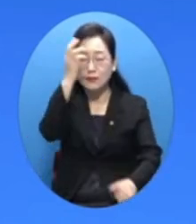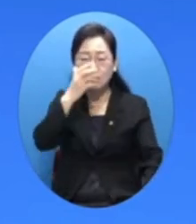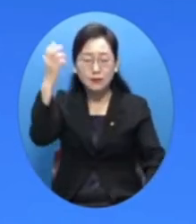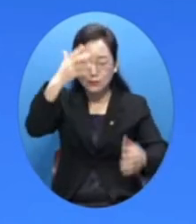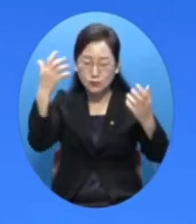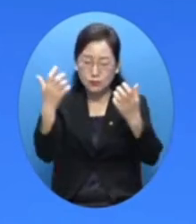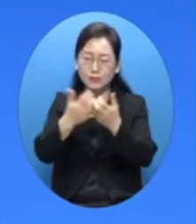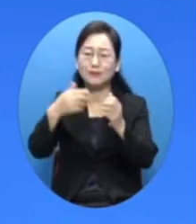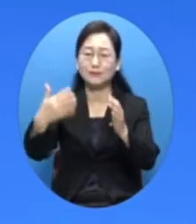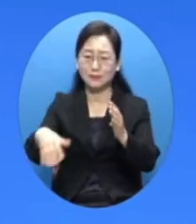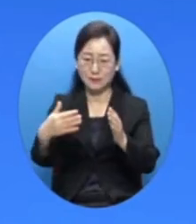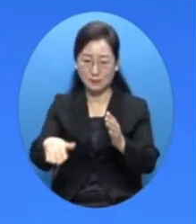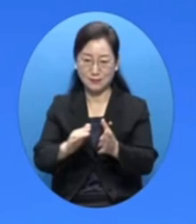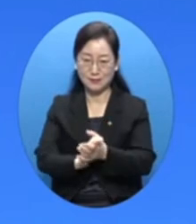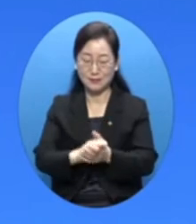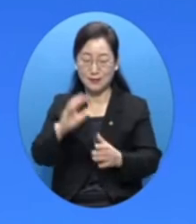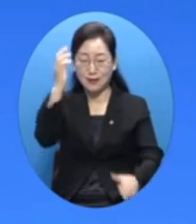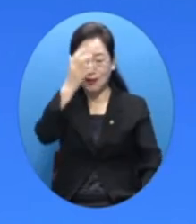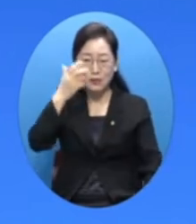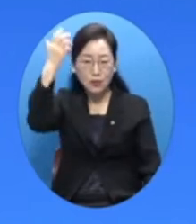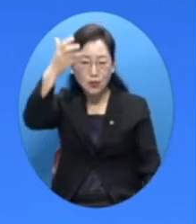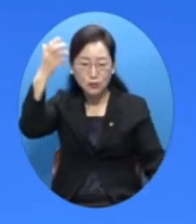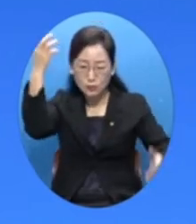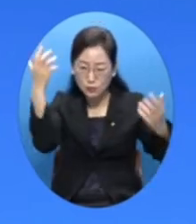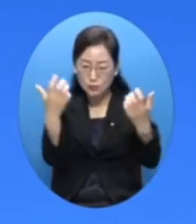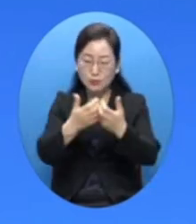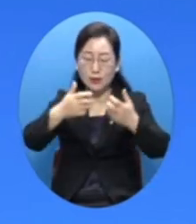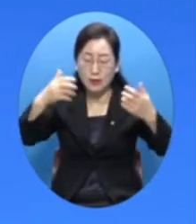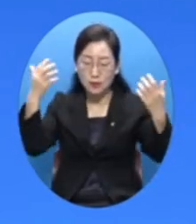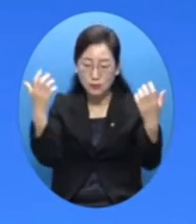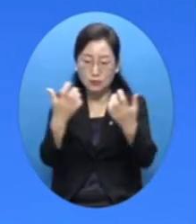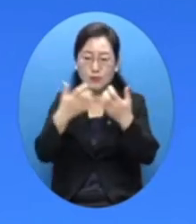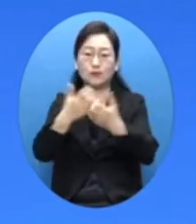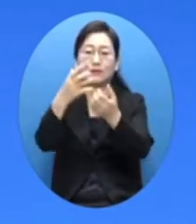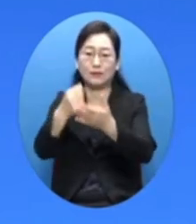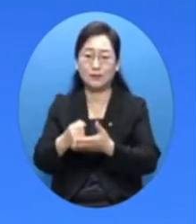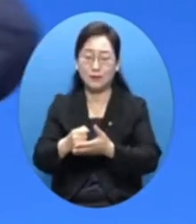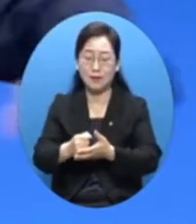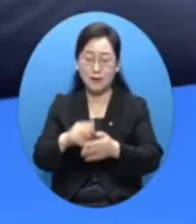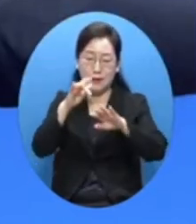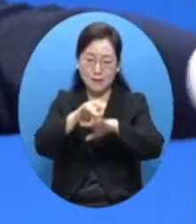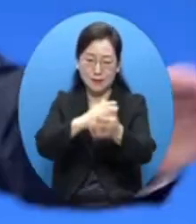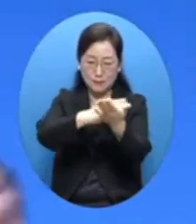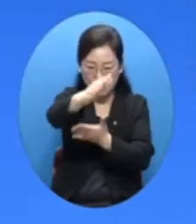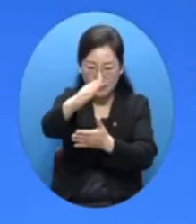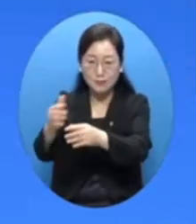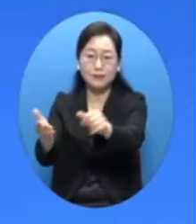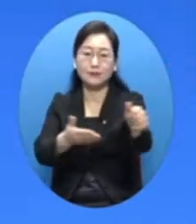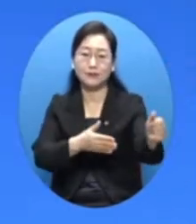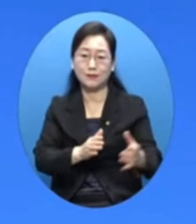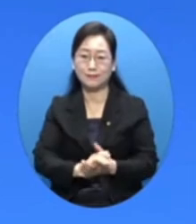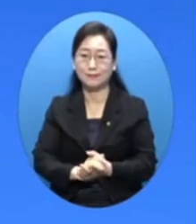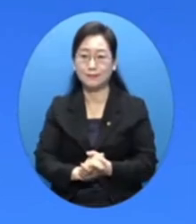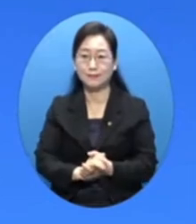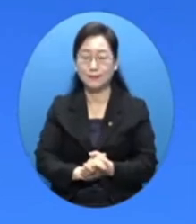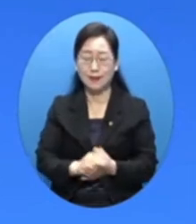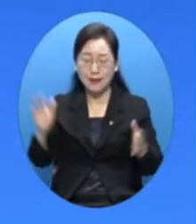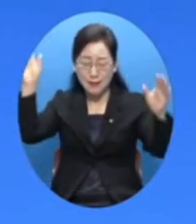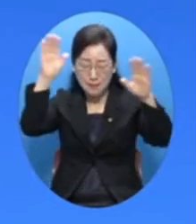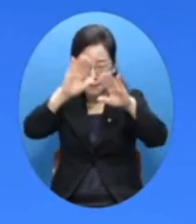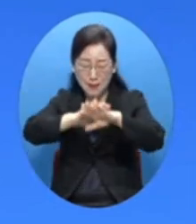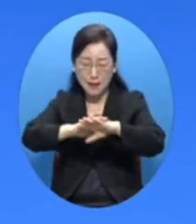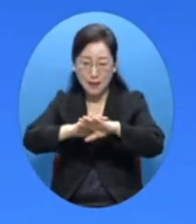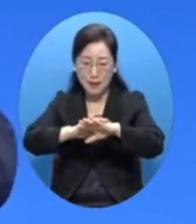못해 그렇습니다. 늘 성령으로 충만하고 또 충만하고 또 충만해서 흑암의 권세를 물리쳐야 되는 것입니다. 흑암이 기쁨이 있을